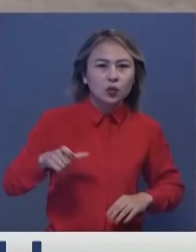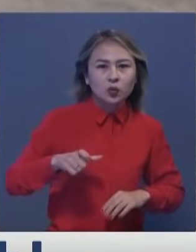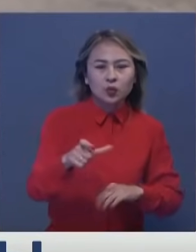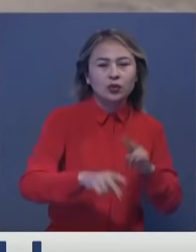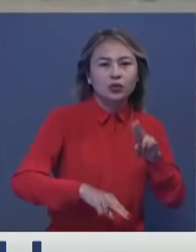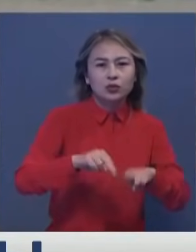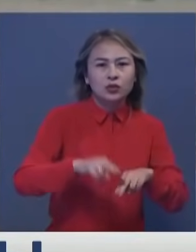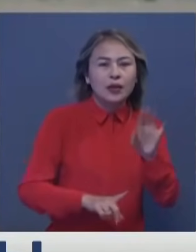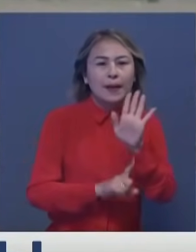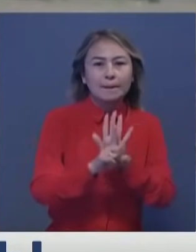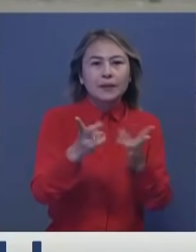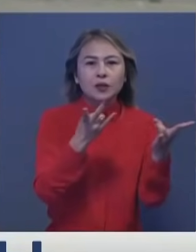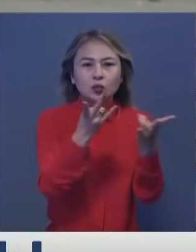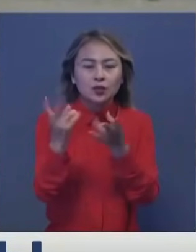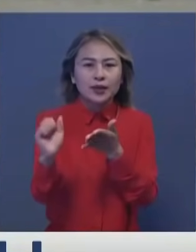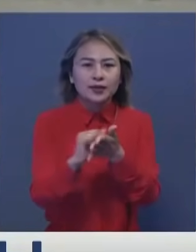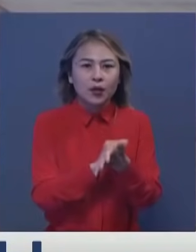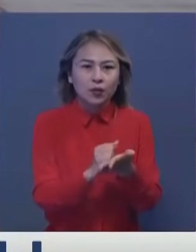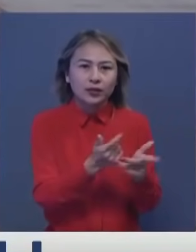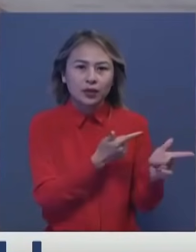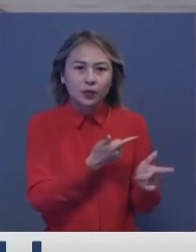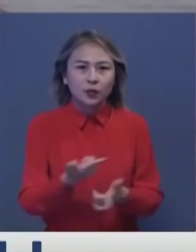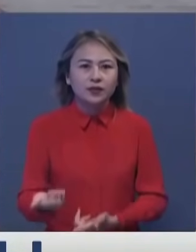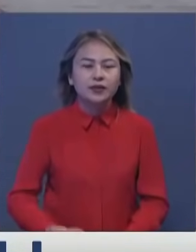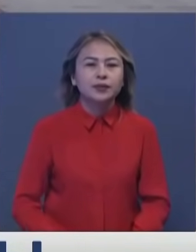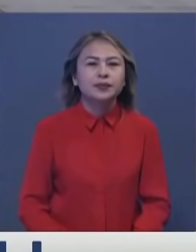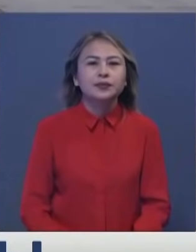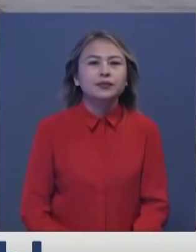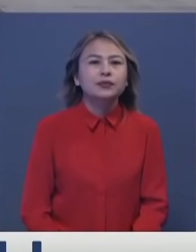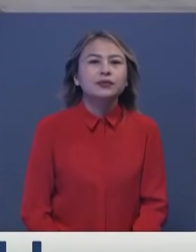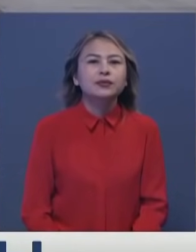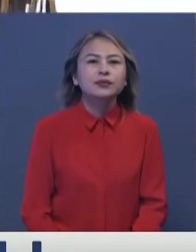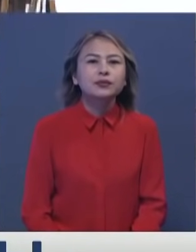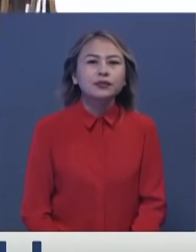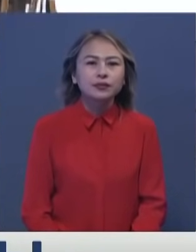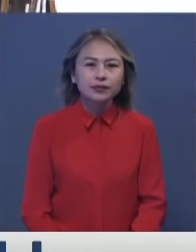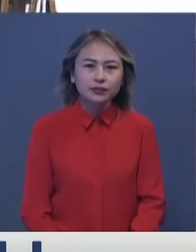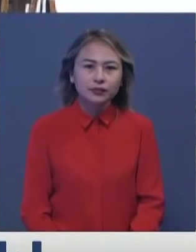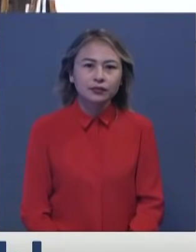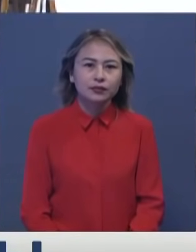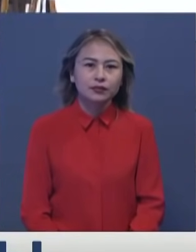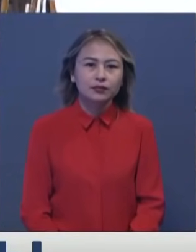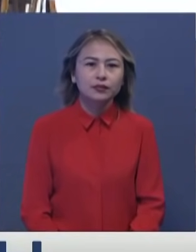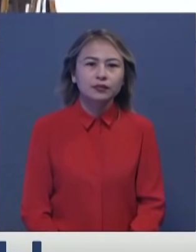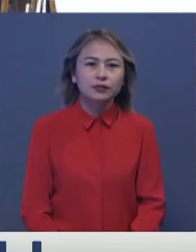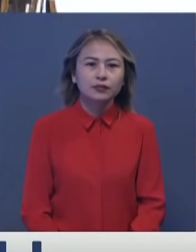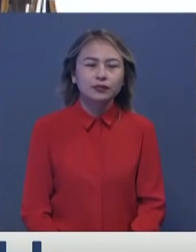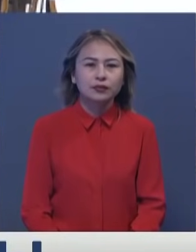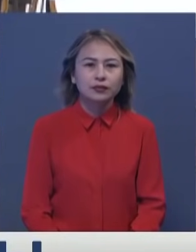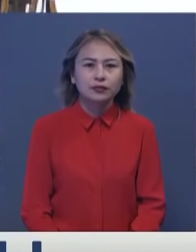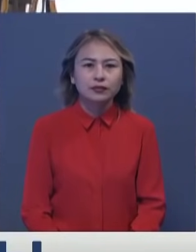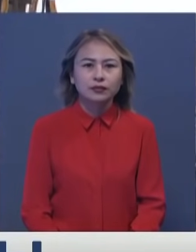басталады. Қазір тиісті құжаттары әзірленіп жатыр. Қарлығаш Қасиетова, Самат Оспанов, Жеңіс Темірболат, Хабар 24, Павлодар облысынан.